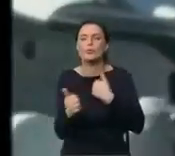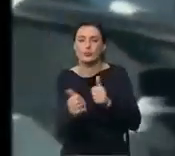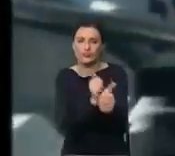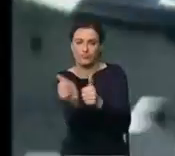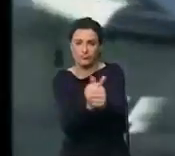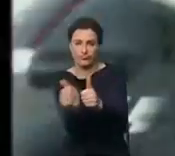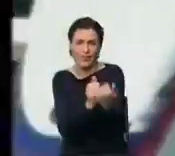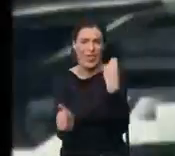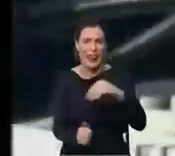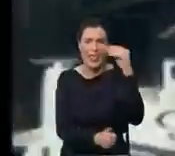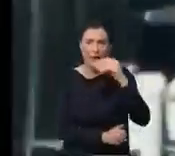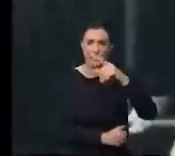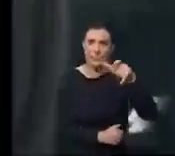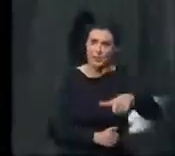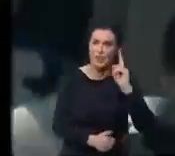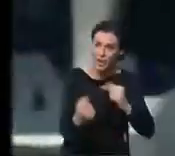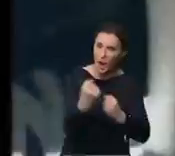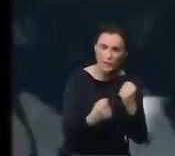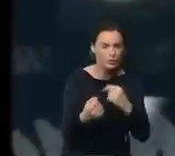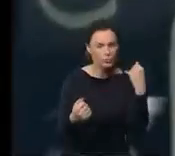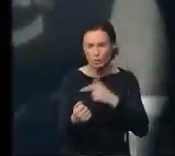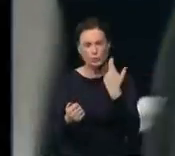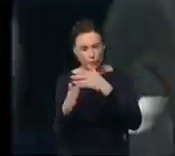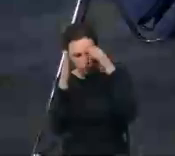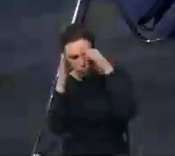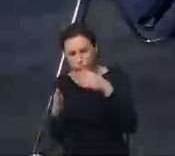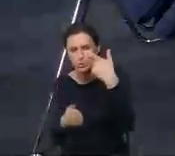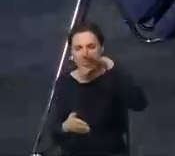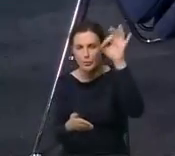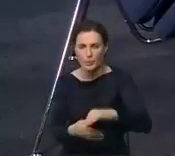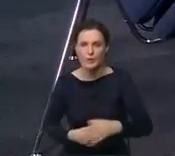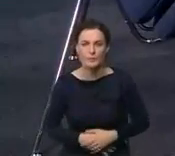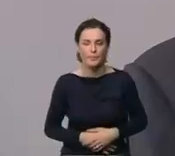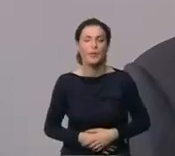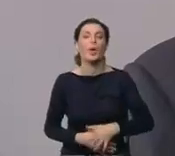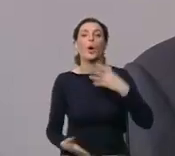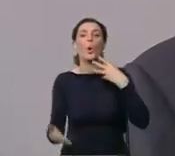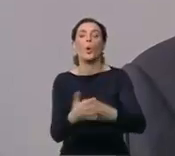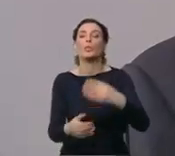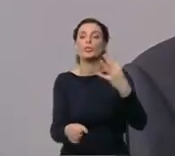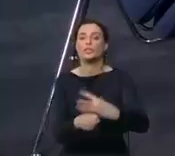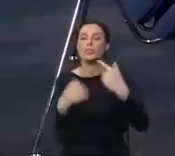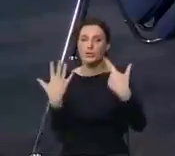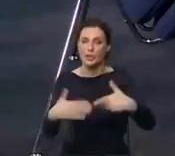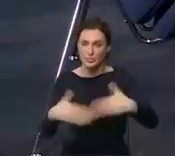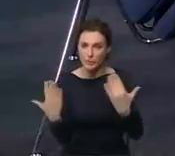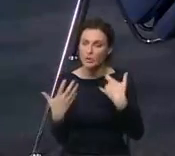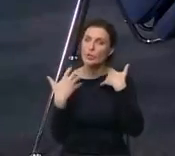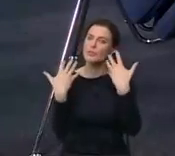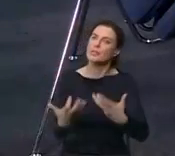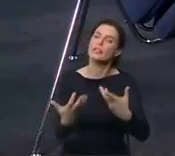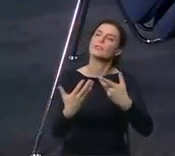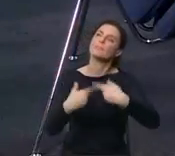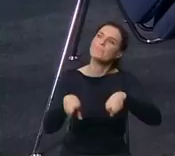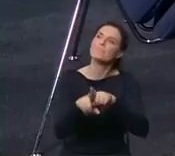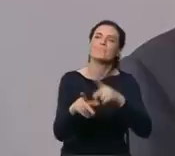świata, dlatego trzeba być skoncentrowany w 100%. Zostało 47 dni do tego pierwszego startu. Coś byś chciał zrealizować?